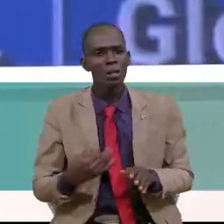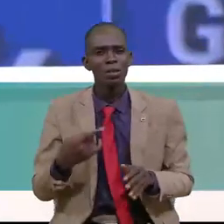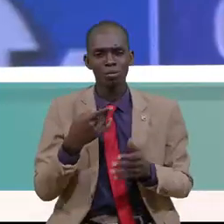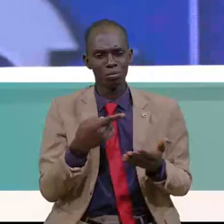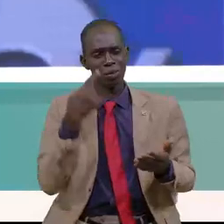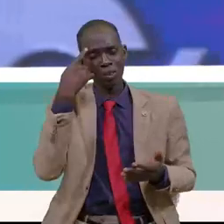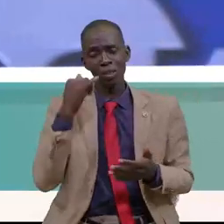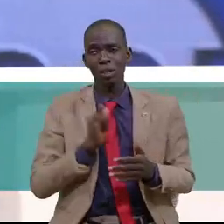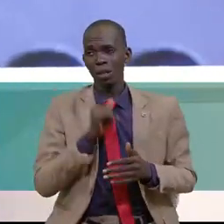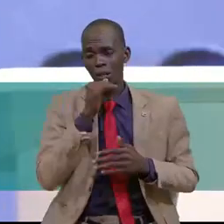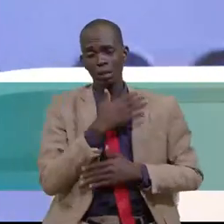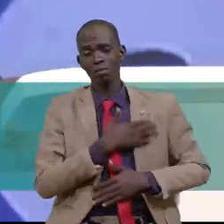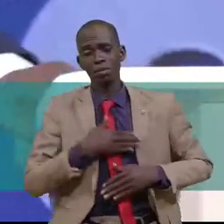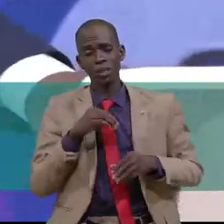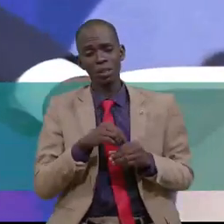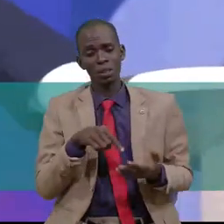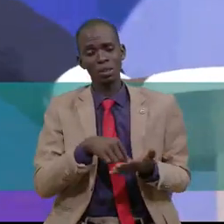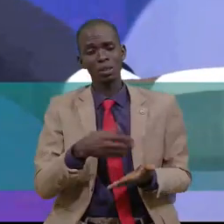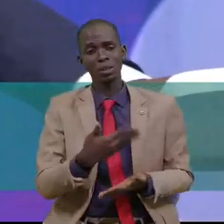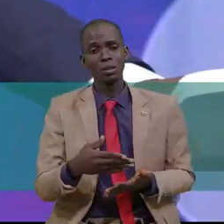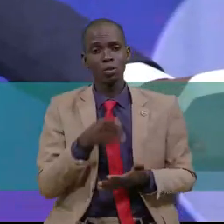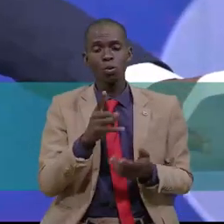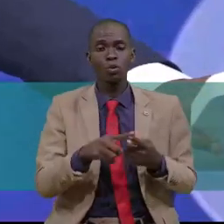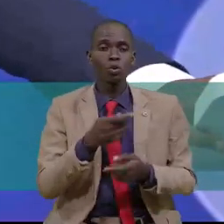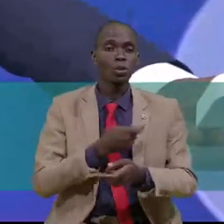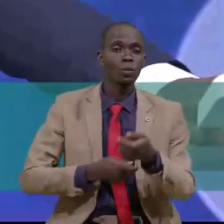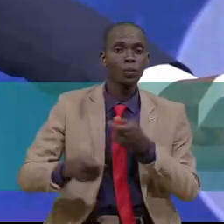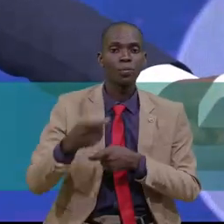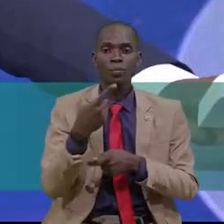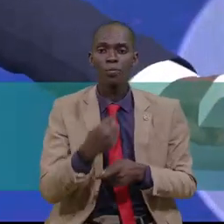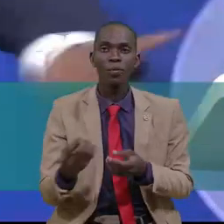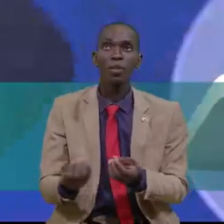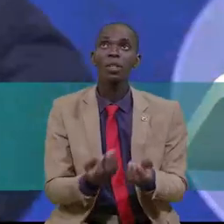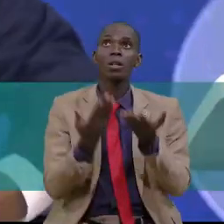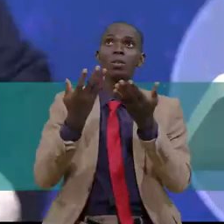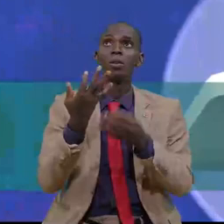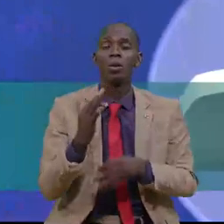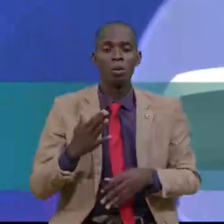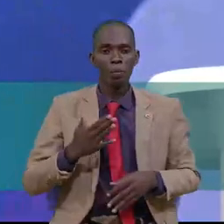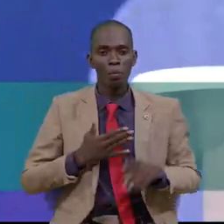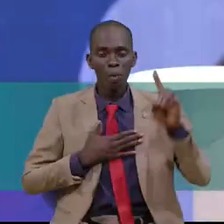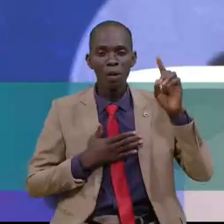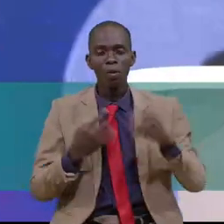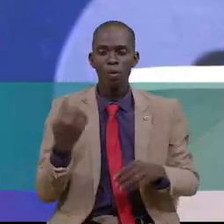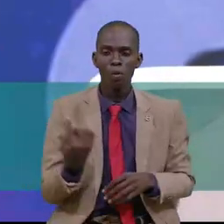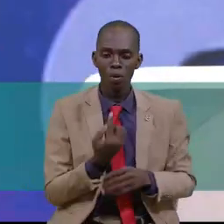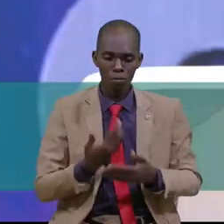il pense qu'il va me plaire. Et il veut remplacer le sacrifice de mon fils